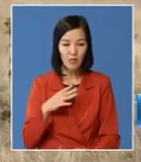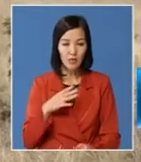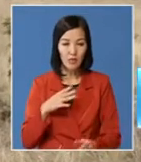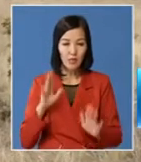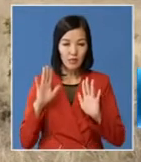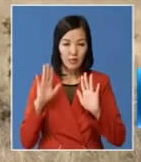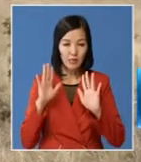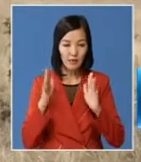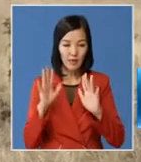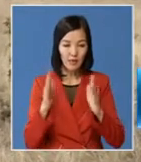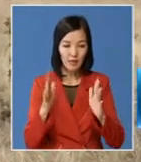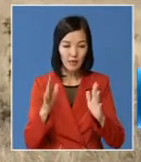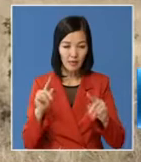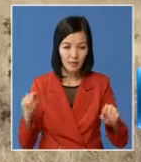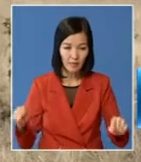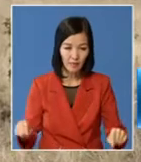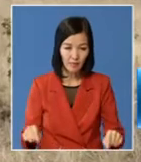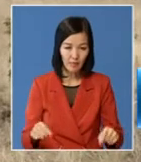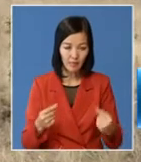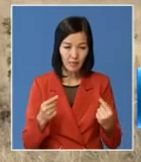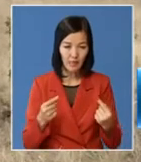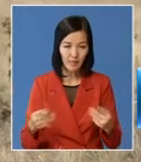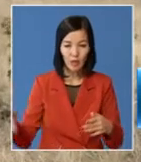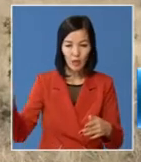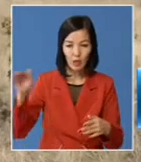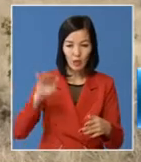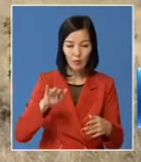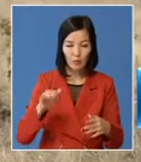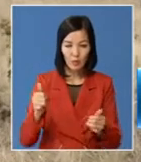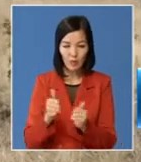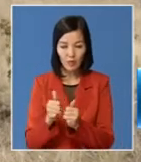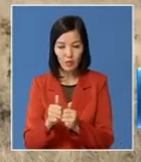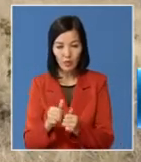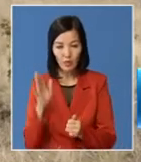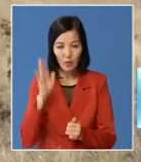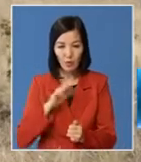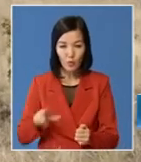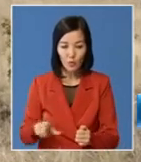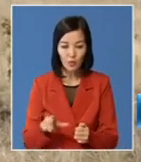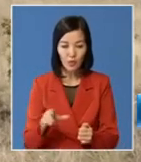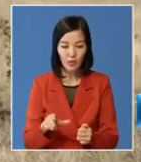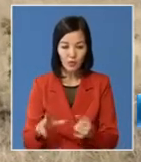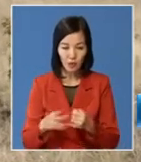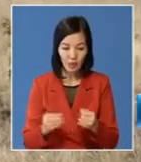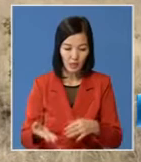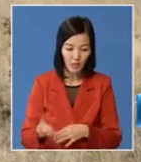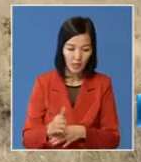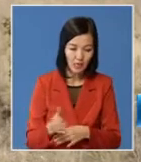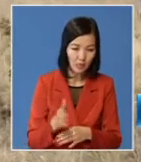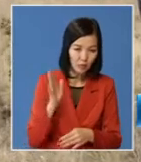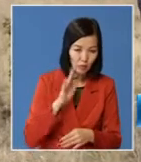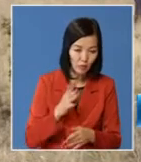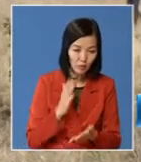Саябаққа таудың етегінде Қапалқы деген өзеннен үлкен арықты қазып, жөндеп, суын алып